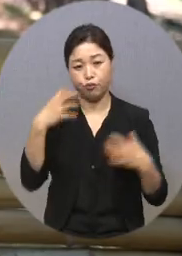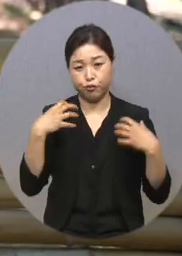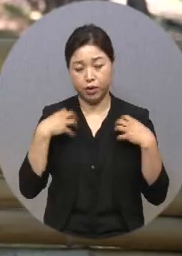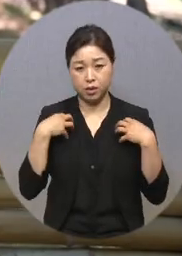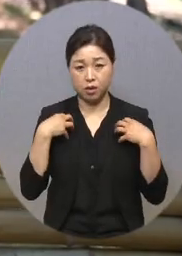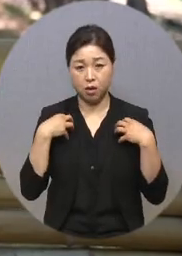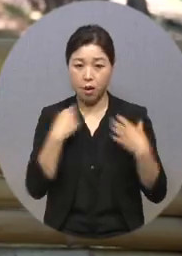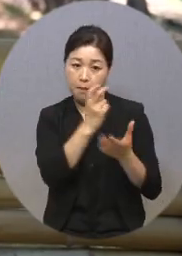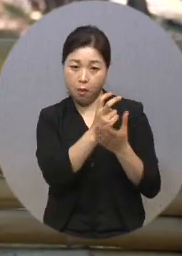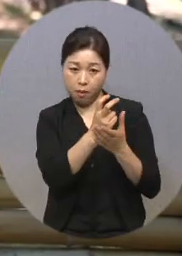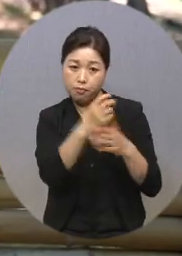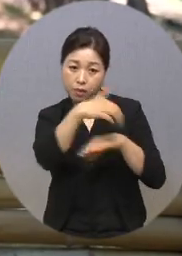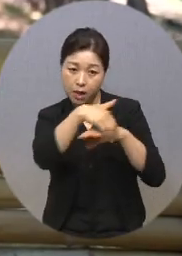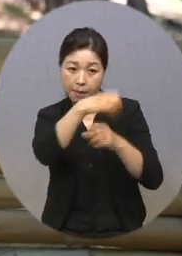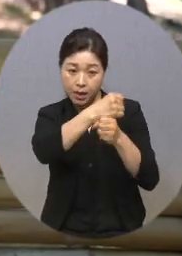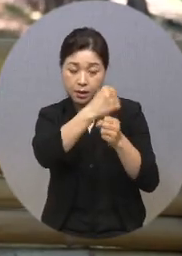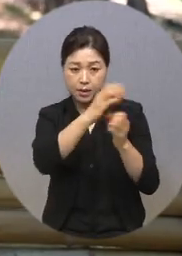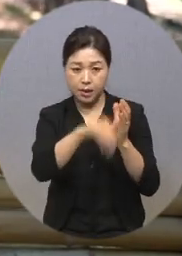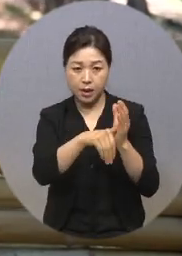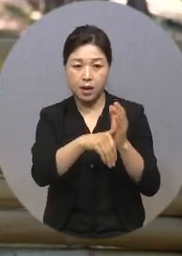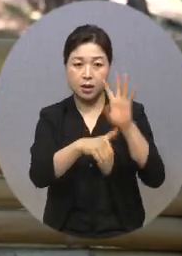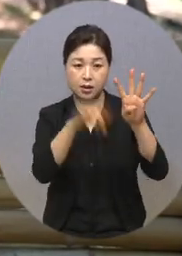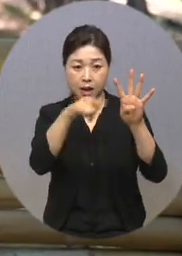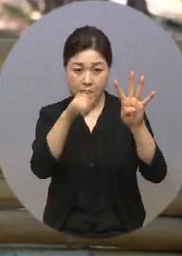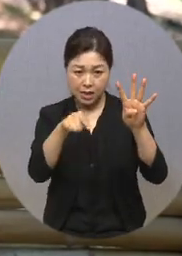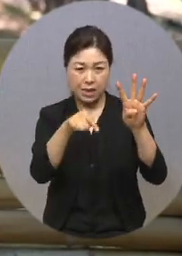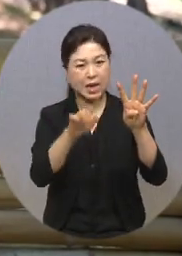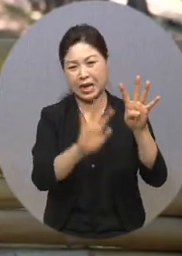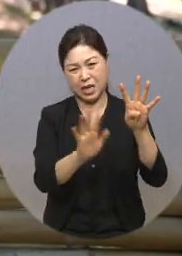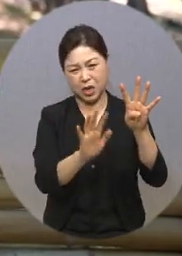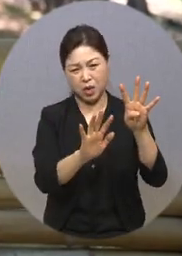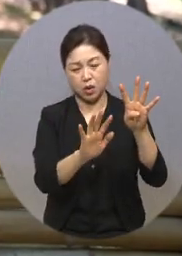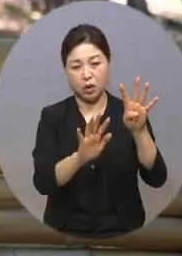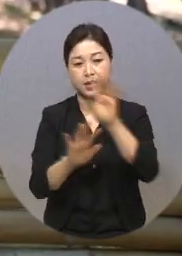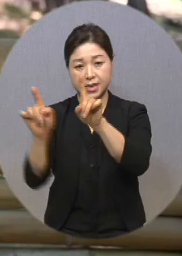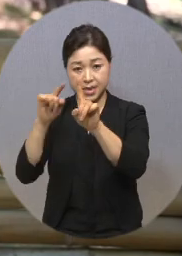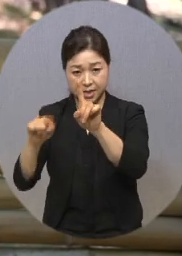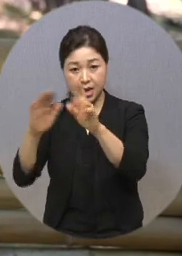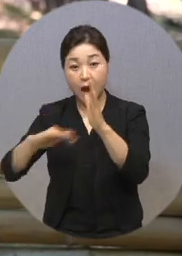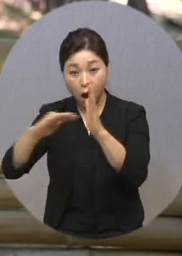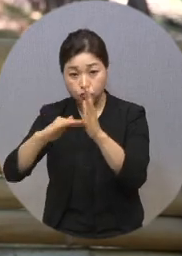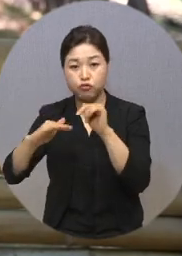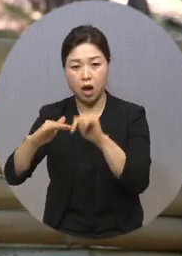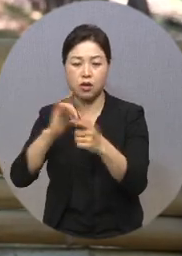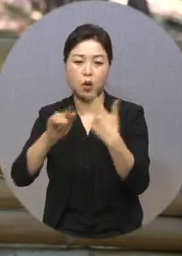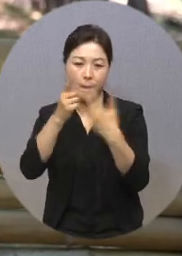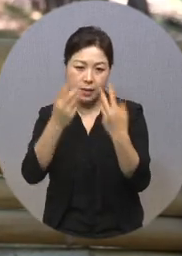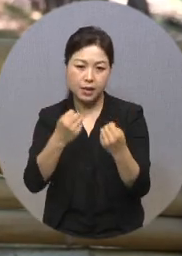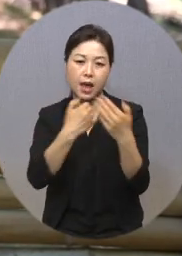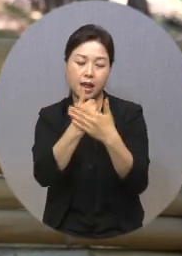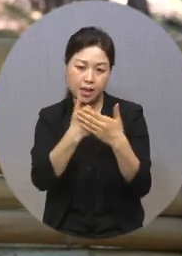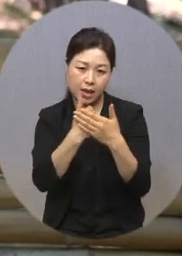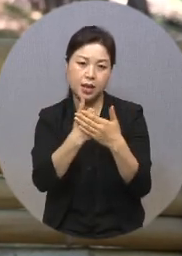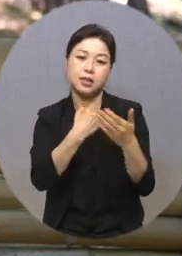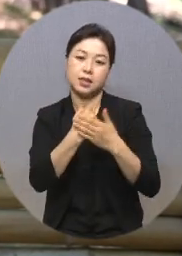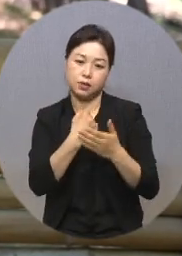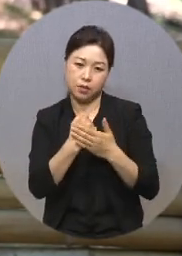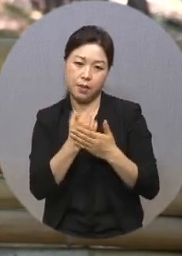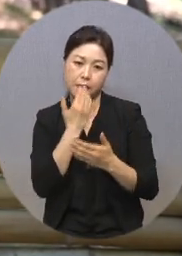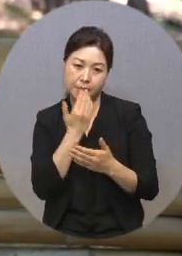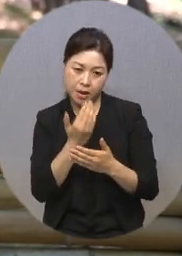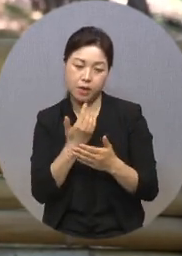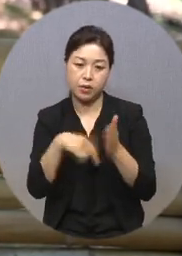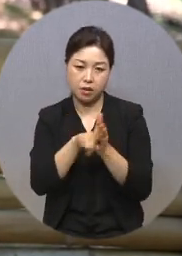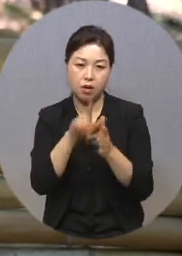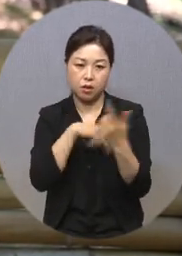정부에서 정책을 설계할 때 4인 가족 기준으로 되어 있는데요. 1인 가구가 더 많은 혜택과 지원이 될수 있도록